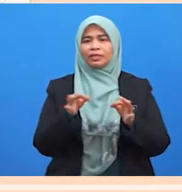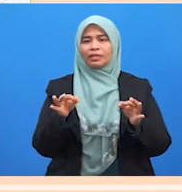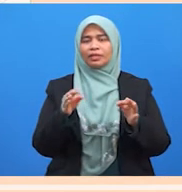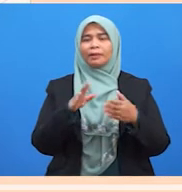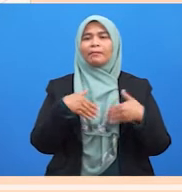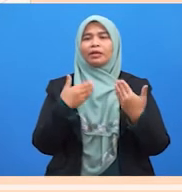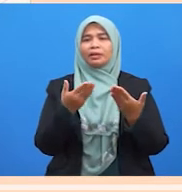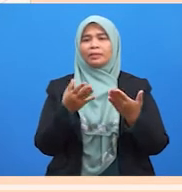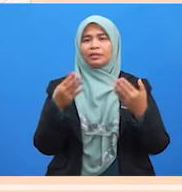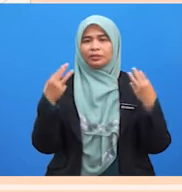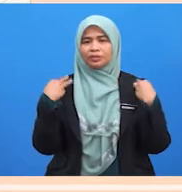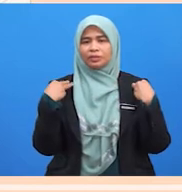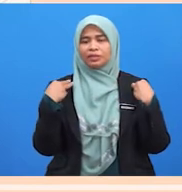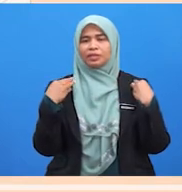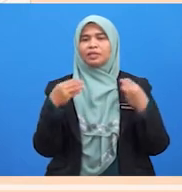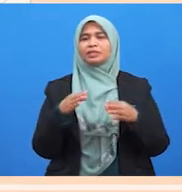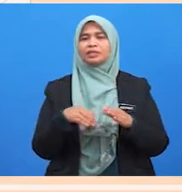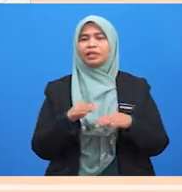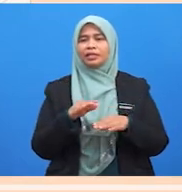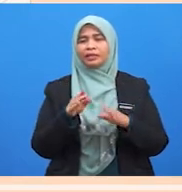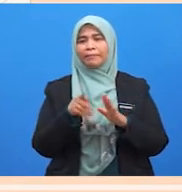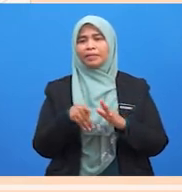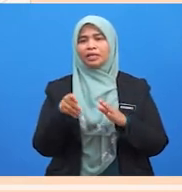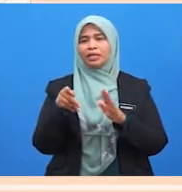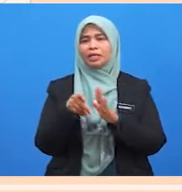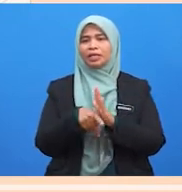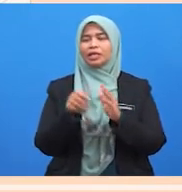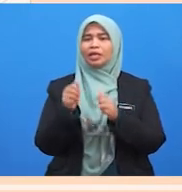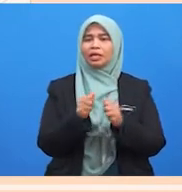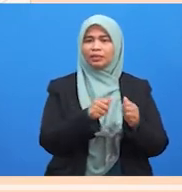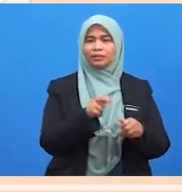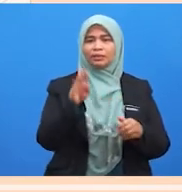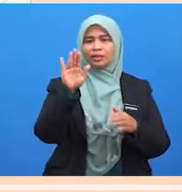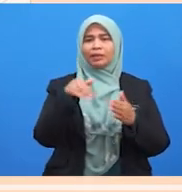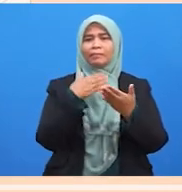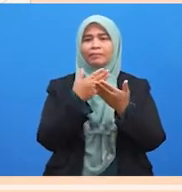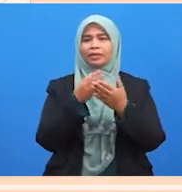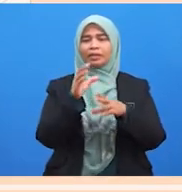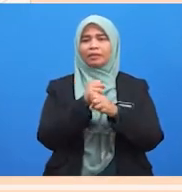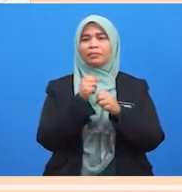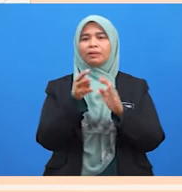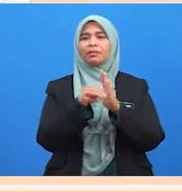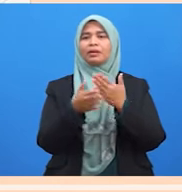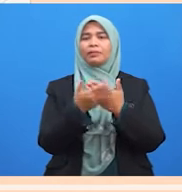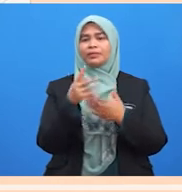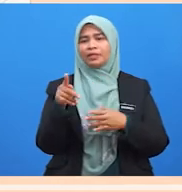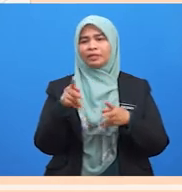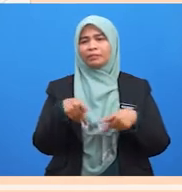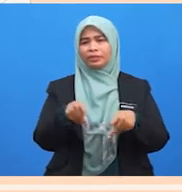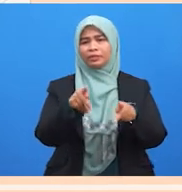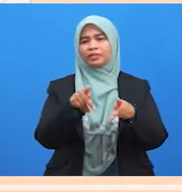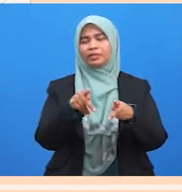Huraikan bagaimana kewujudan jaringan pengangkutan yang baik dapat memudahkan